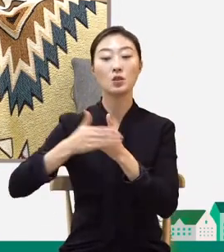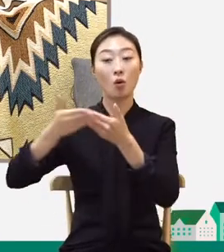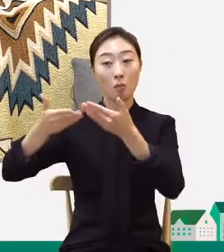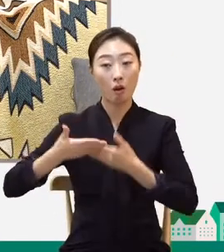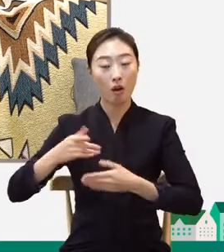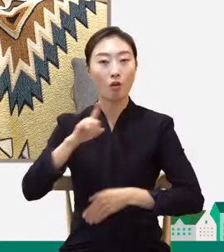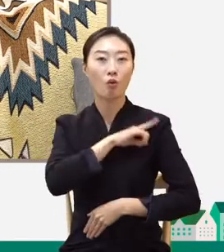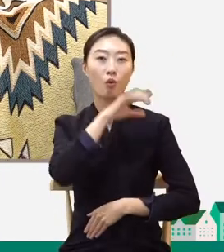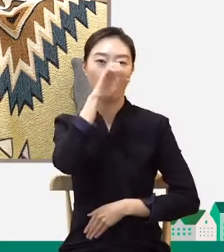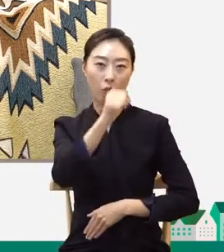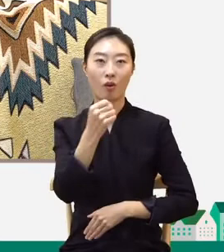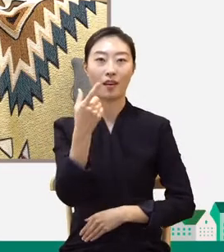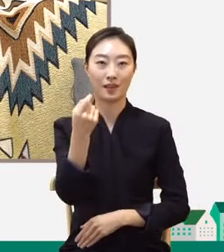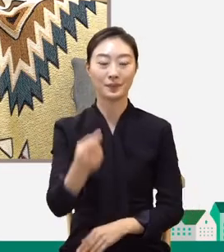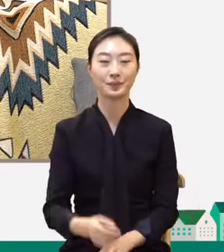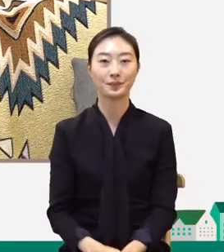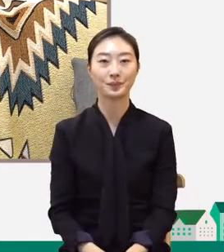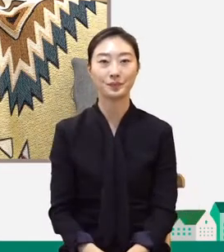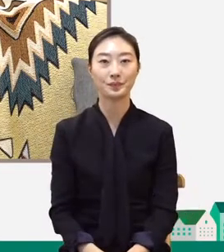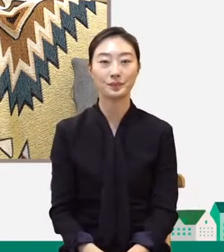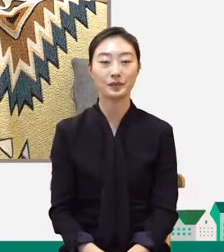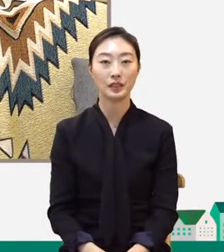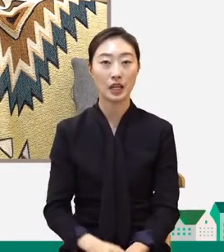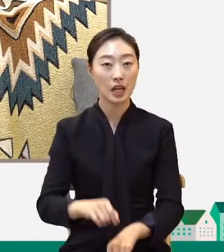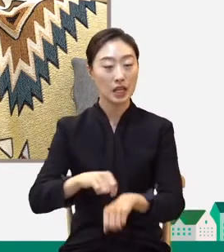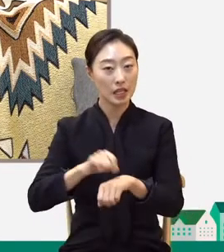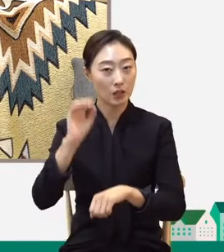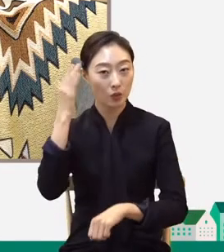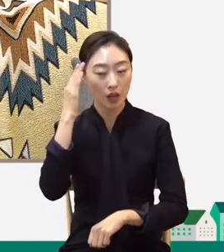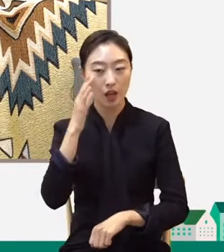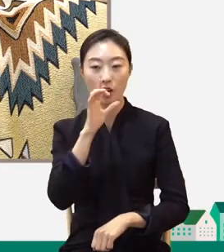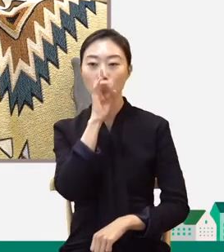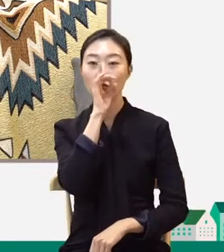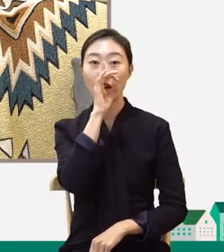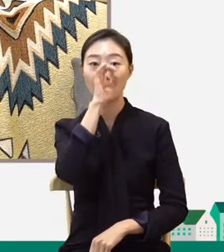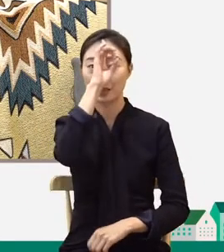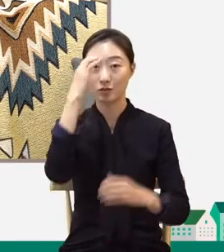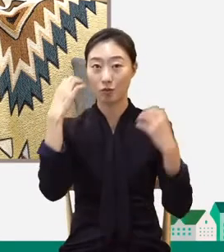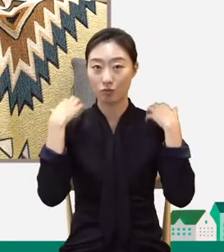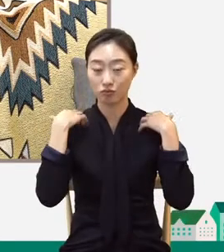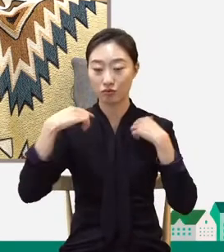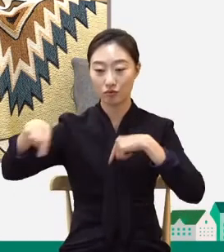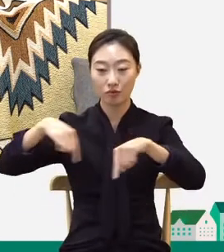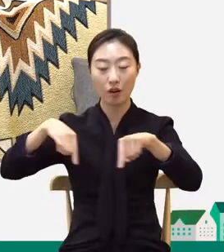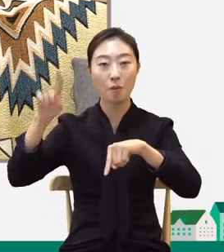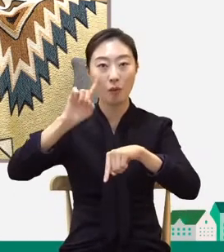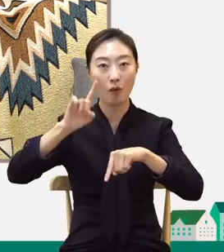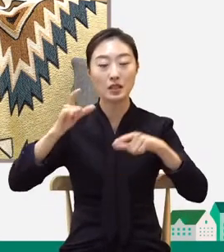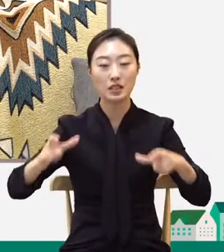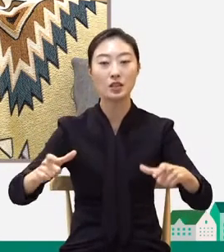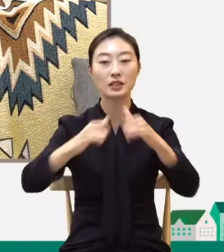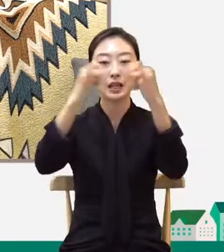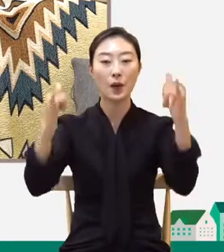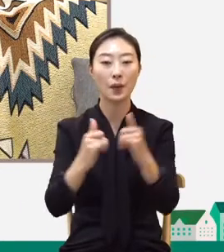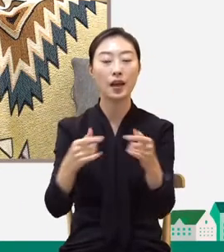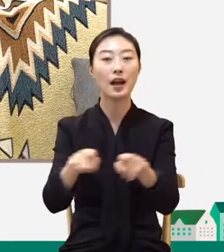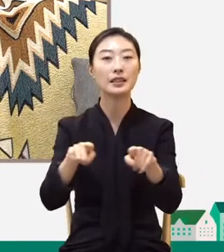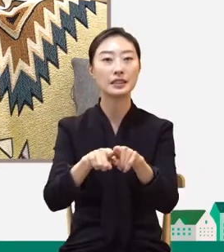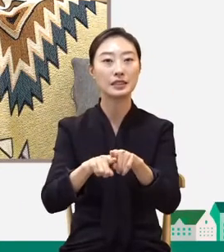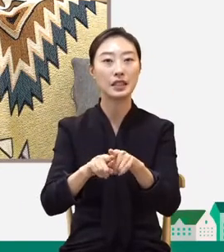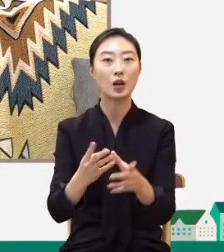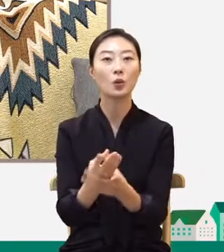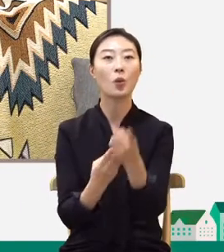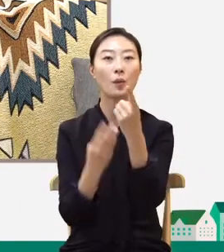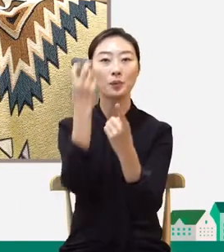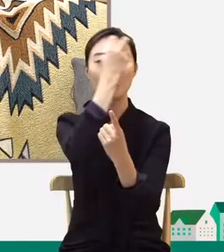같아요. 특히나 이제 우리가 최근에 중앙정부의 전략이 지역사회 통합돌봄을 통해서 지역에서